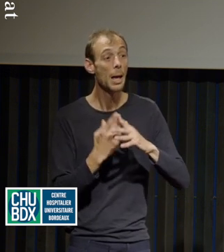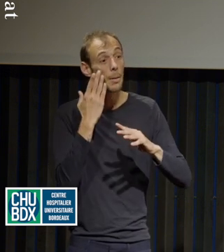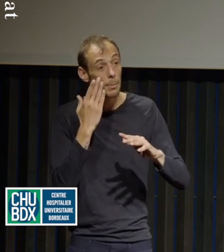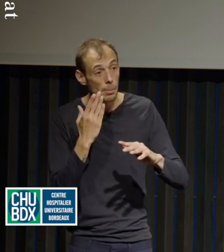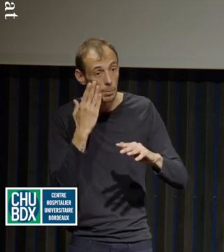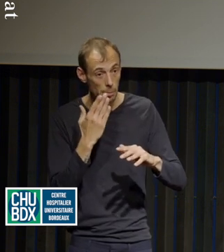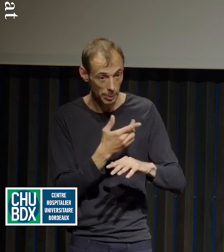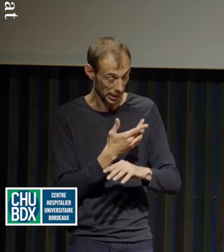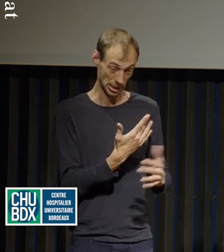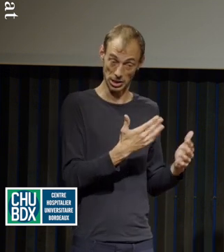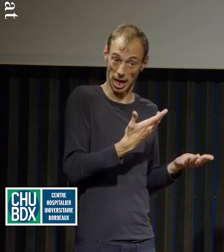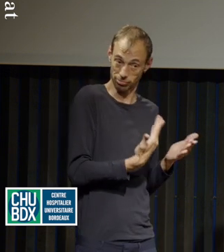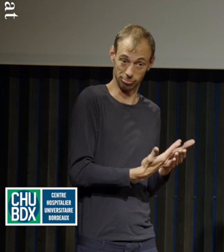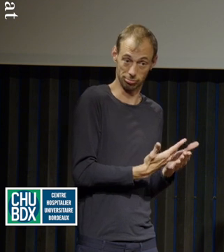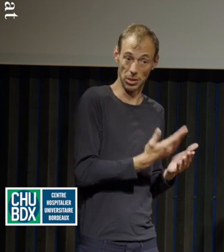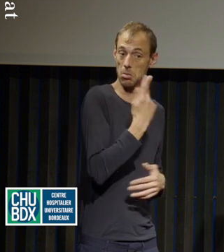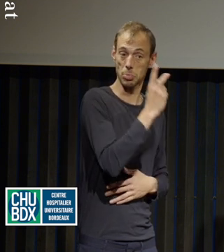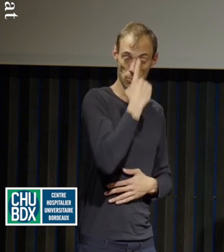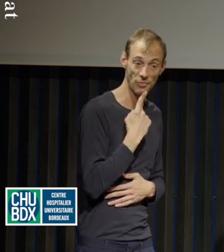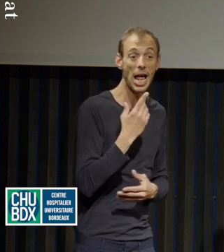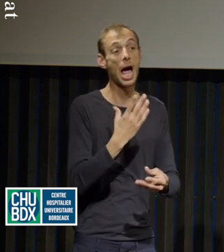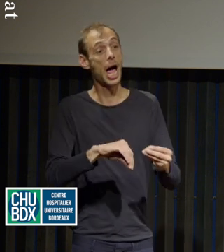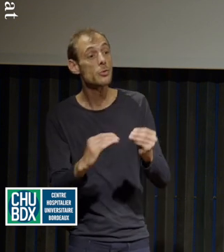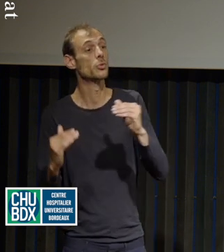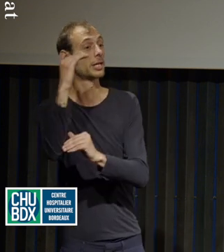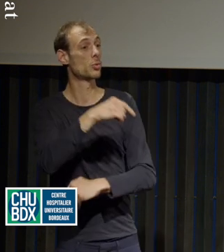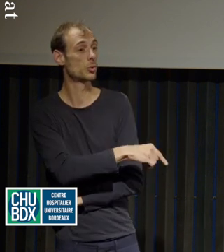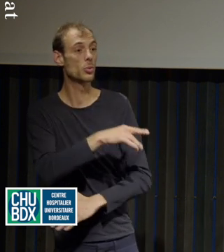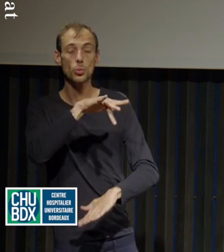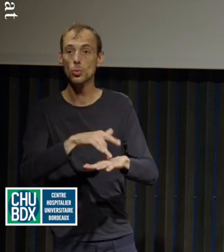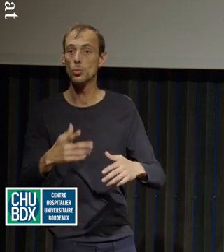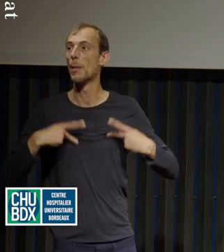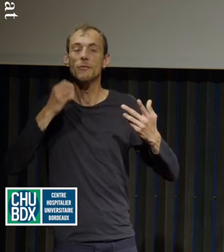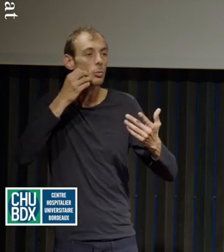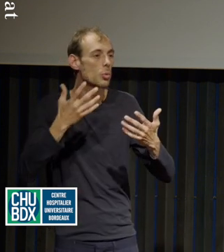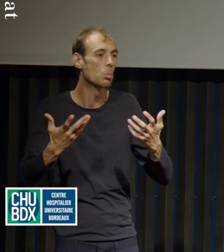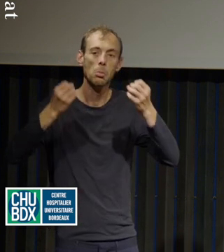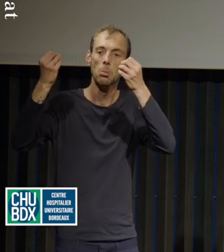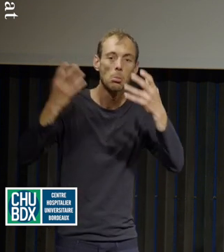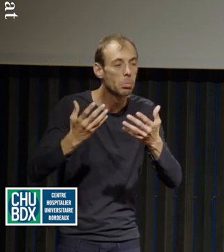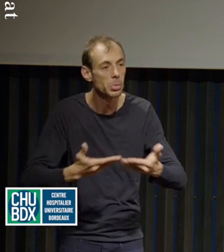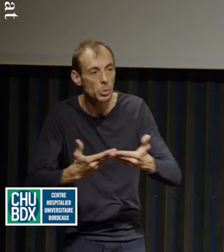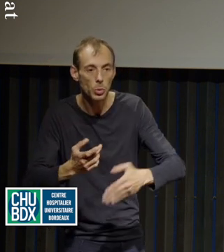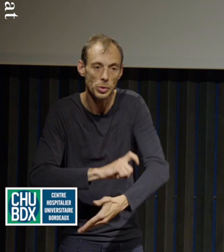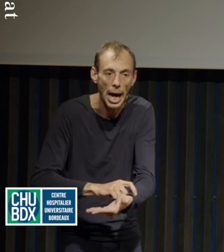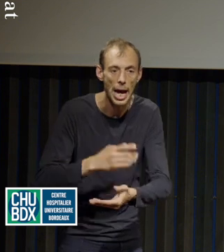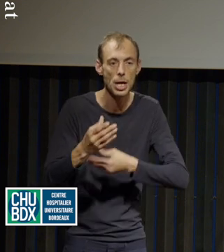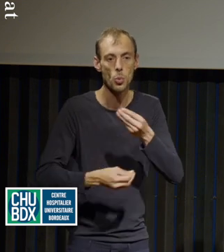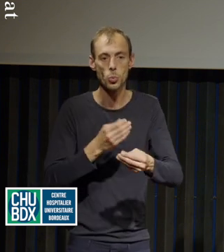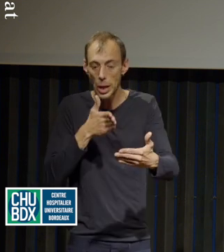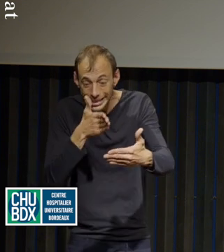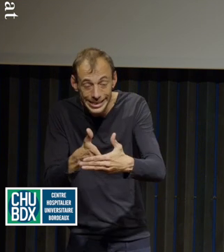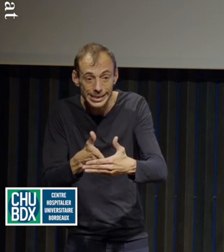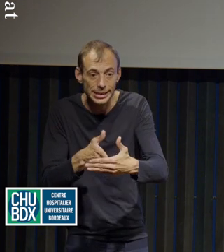dans son environnement en vie quotidienne à l'âge adulte à des situations de stress ou à certaines